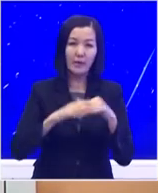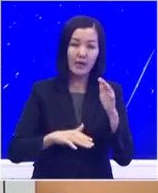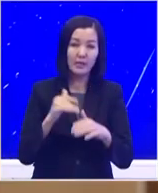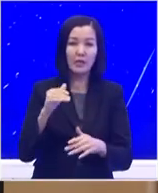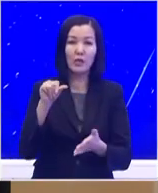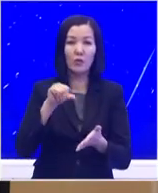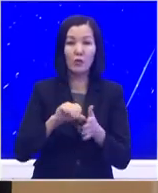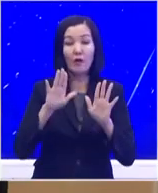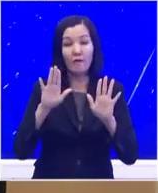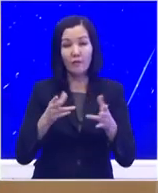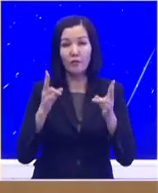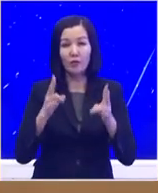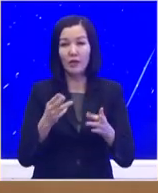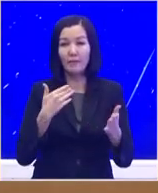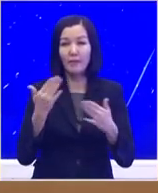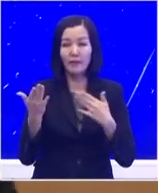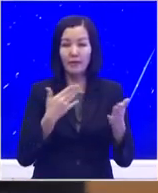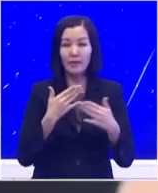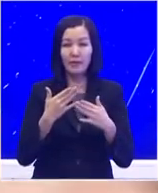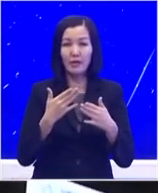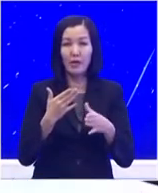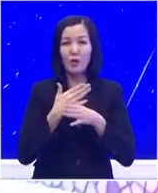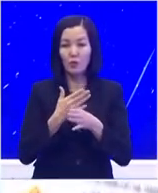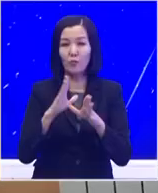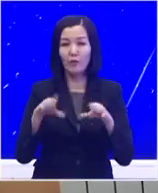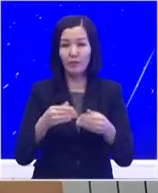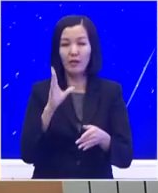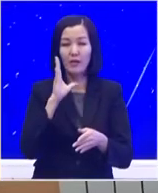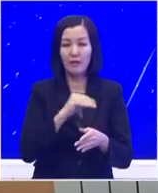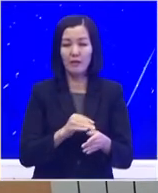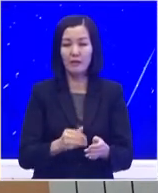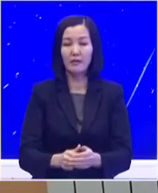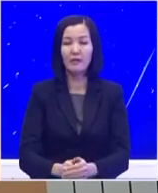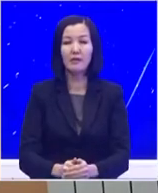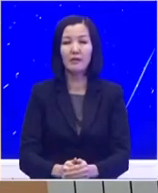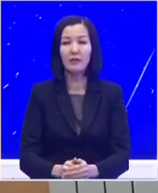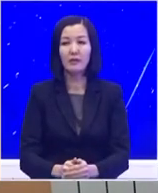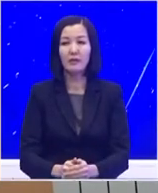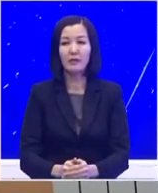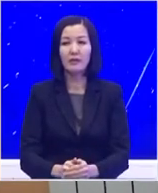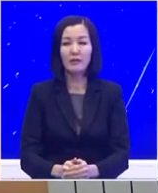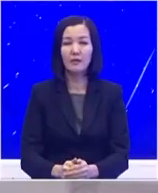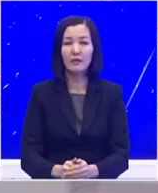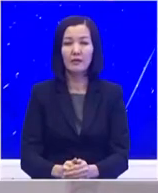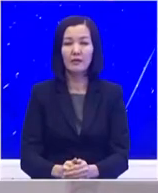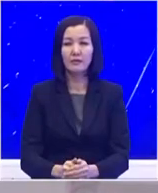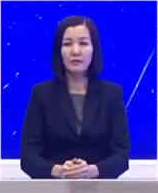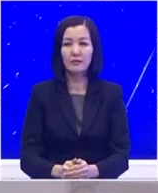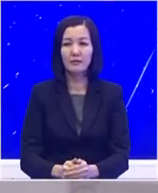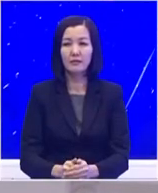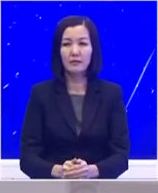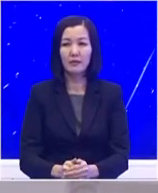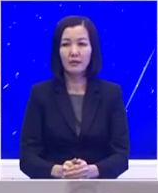жағдайға тап болса, бір-біріне және өзіне көмек көрсете алады деп сендірді саладағылар. Алмат Хамит, Абзал Нүсіпов,